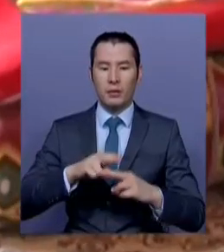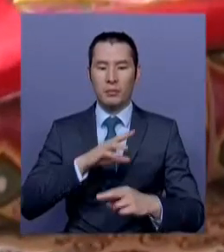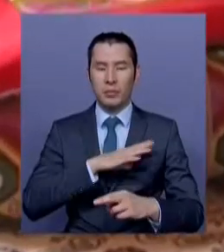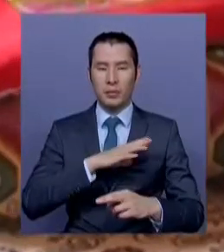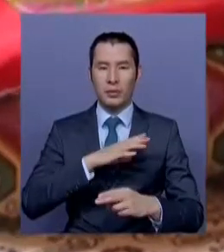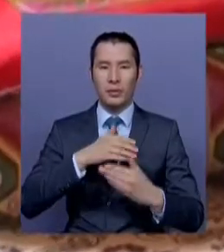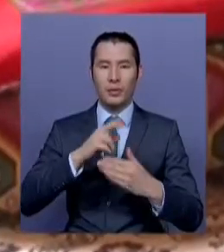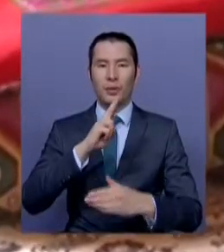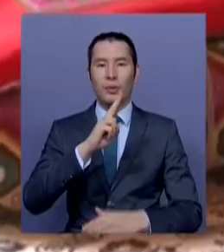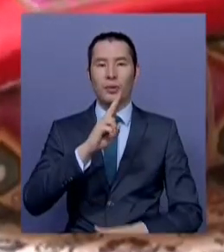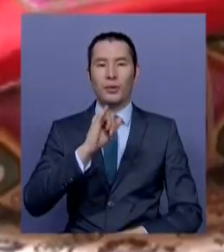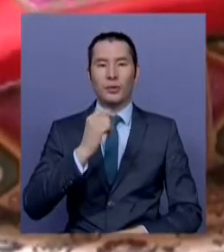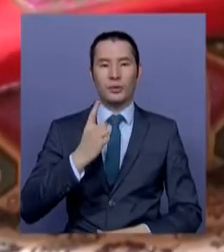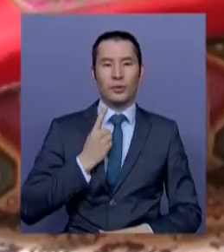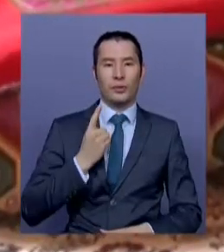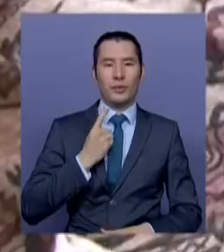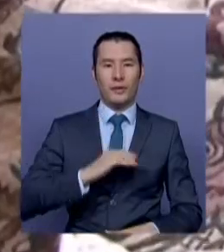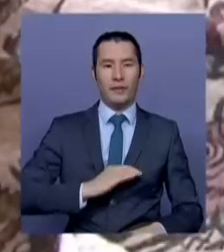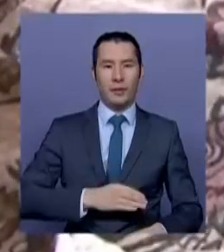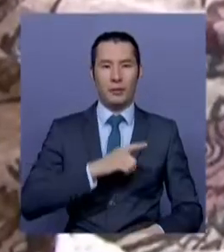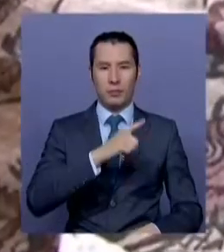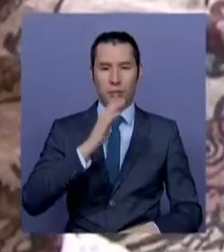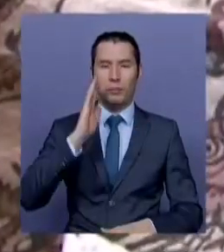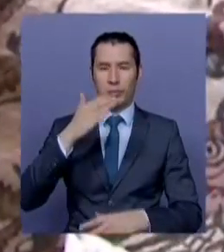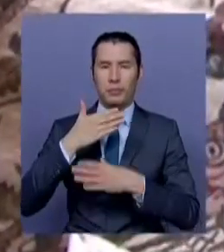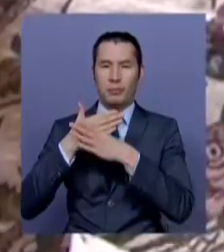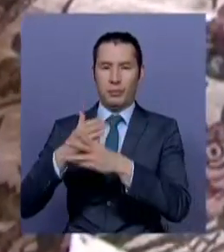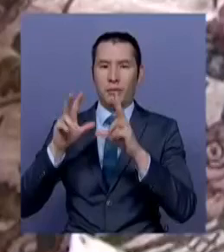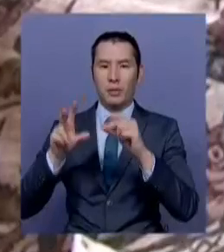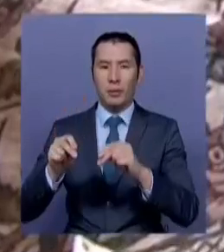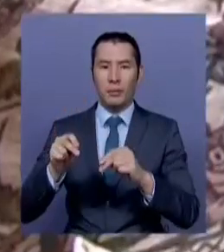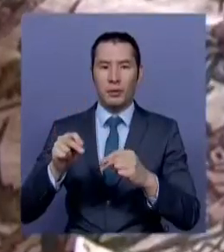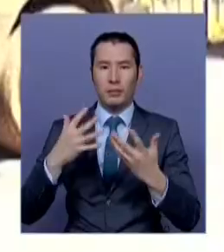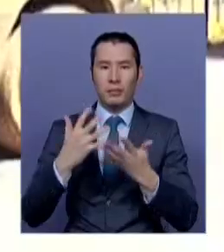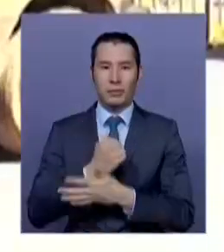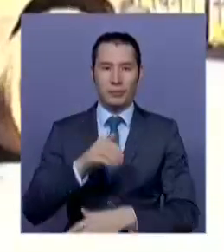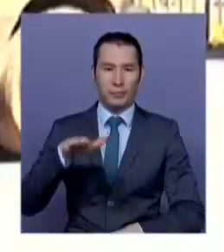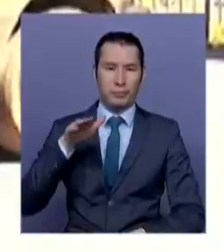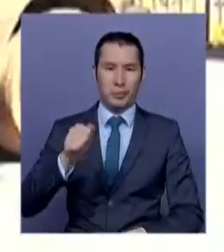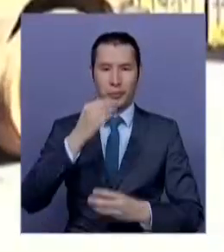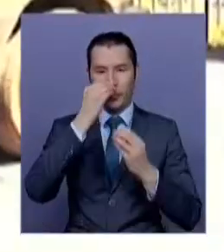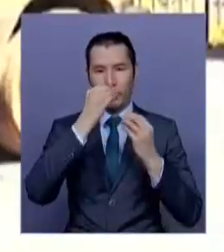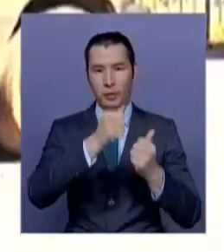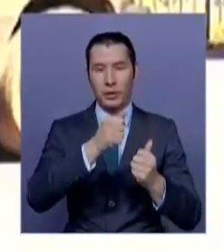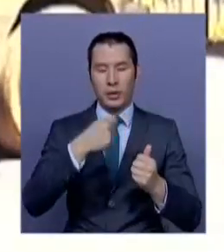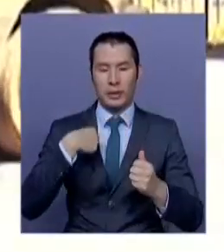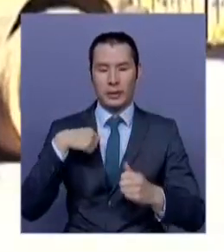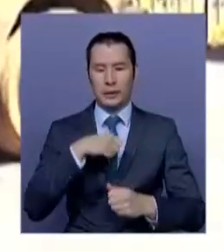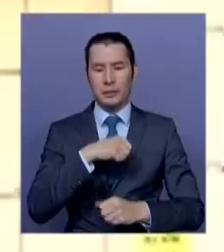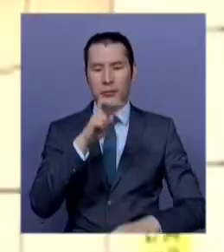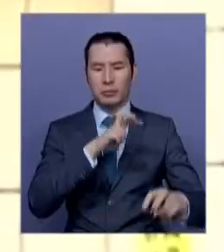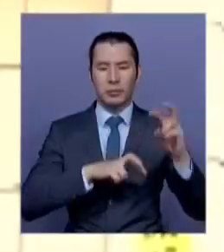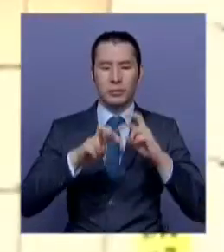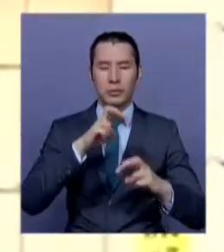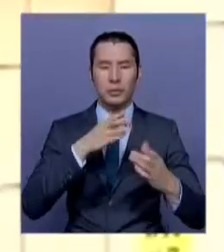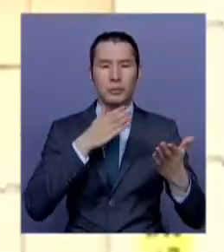деген күзет агенттігінің өкілдері кейін хабарсыз кеткен. Аталған мекемені бізде іздеп көрдік дегенмен қазіргі уақытта